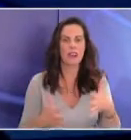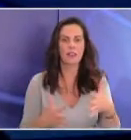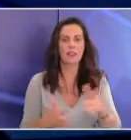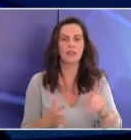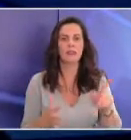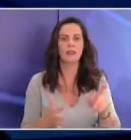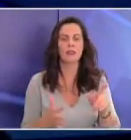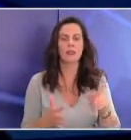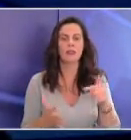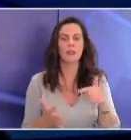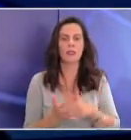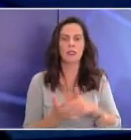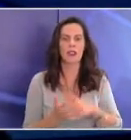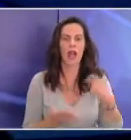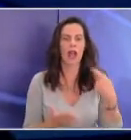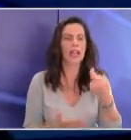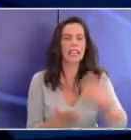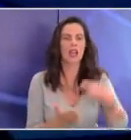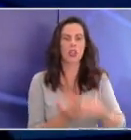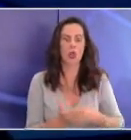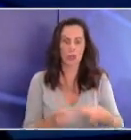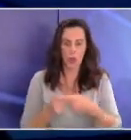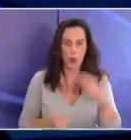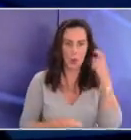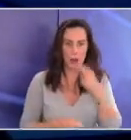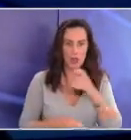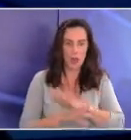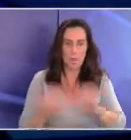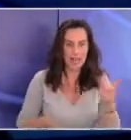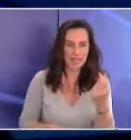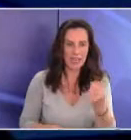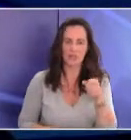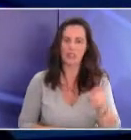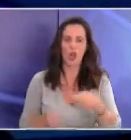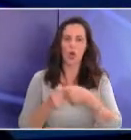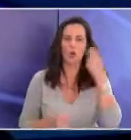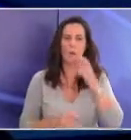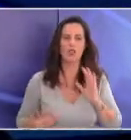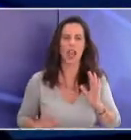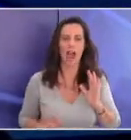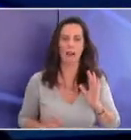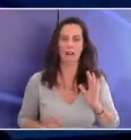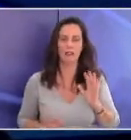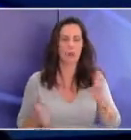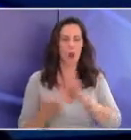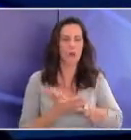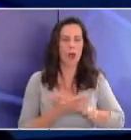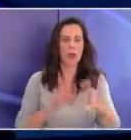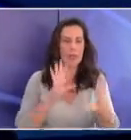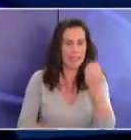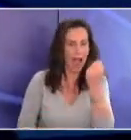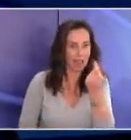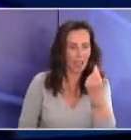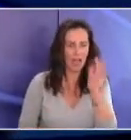רק העניין של החילוטים והענישה הכלכלית. ארגון פשיעה בלי יכולות כלכליות, זה לא ארגון פשיעה. המשוואה היא מאוד פשוטה.